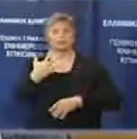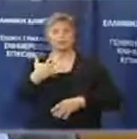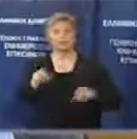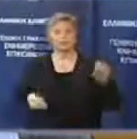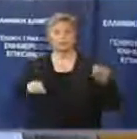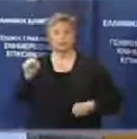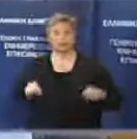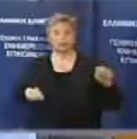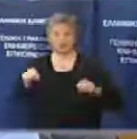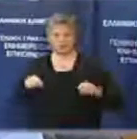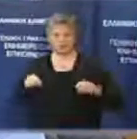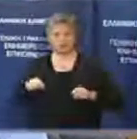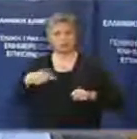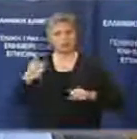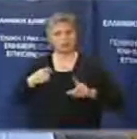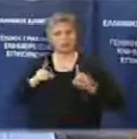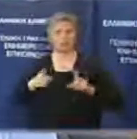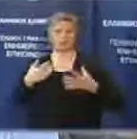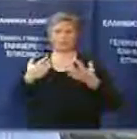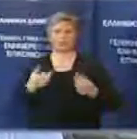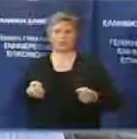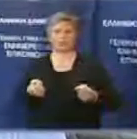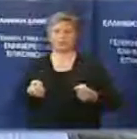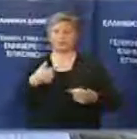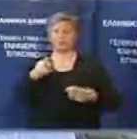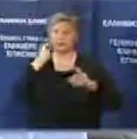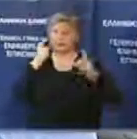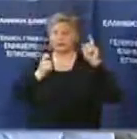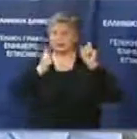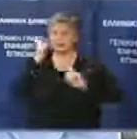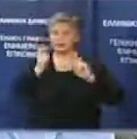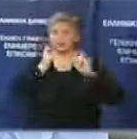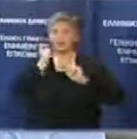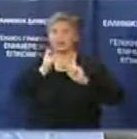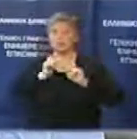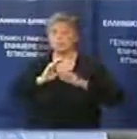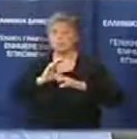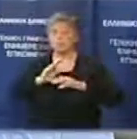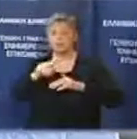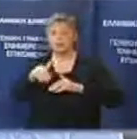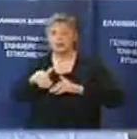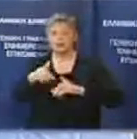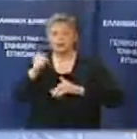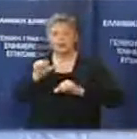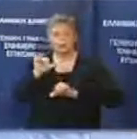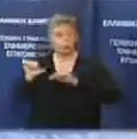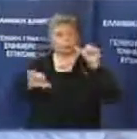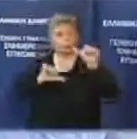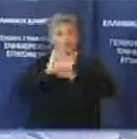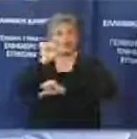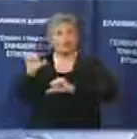ότι μπορεί και σε 10 μέρες από τώρα να πάμε σε ένα φρεσκάρισμα προσώπων στην κυβέρνηση ευρύτερο,